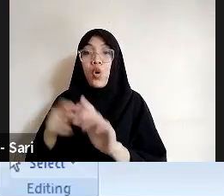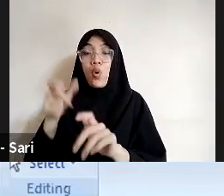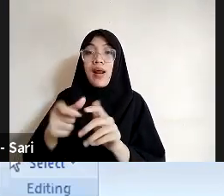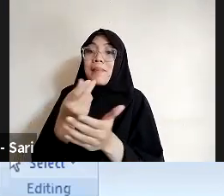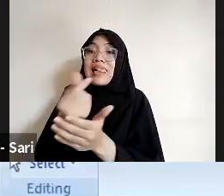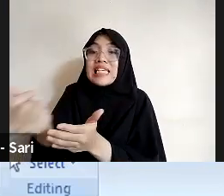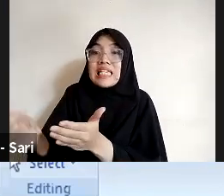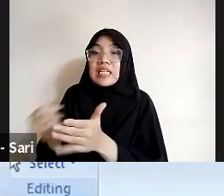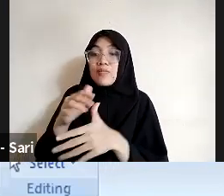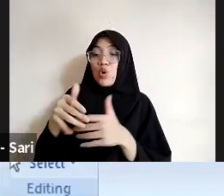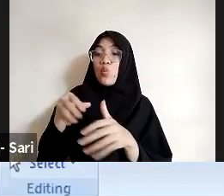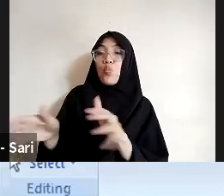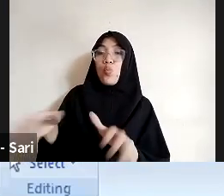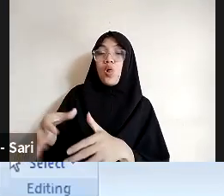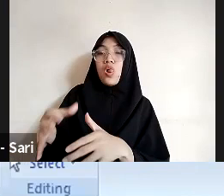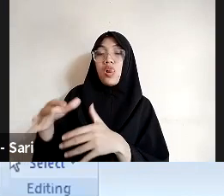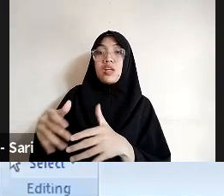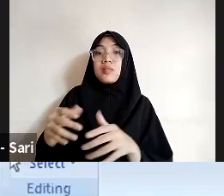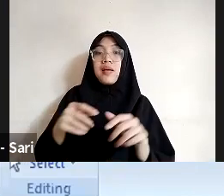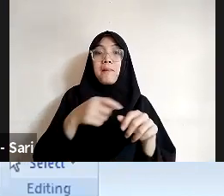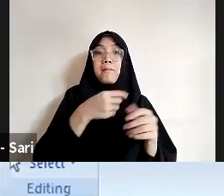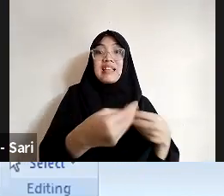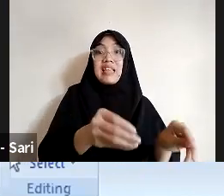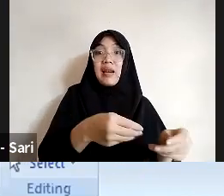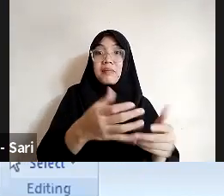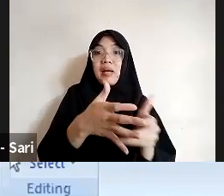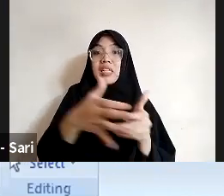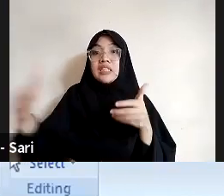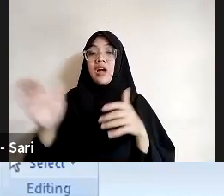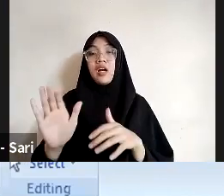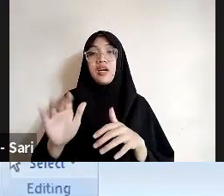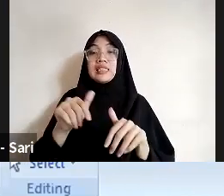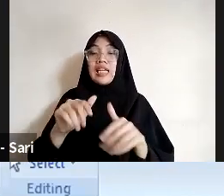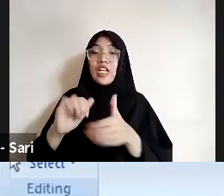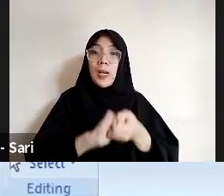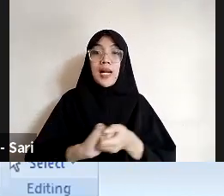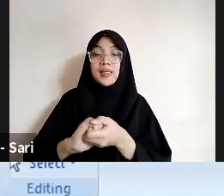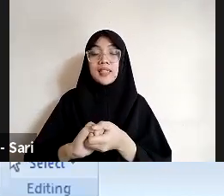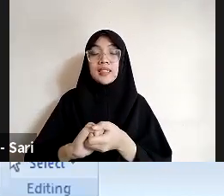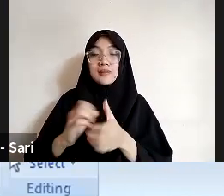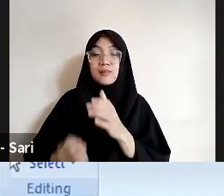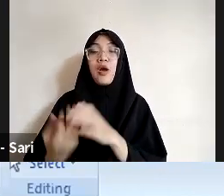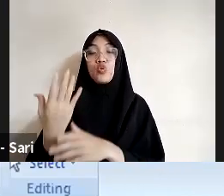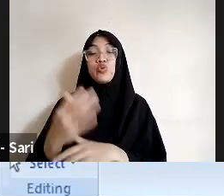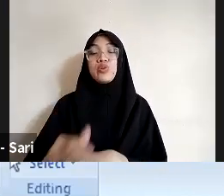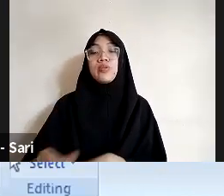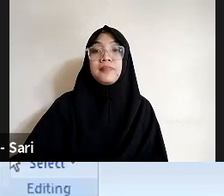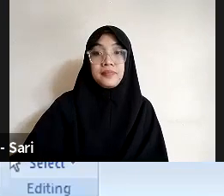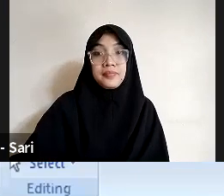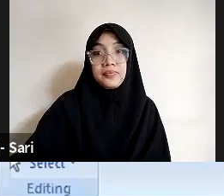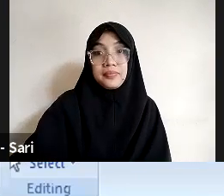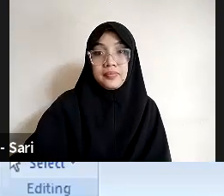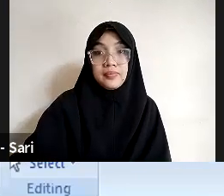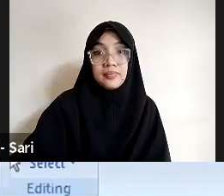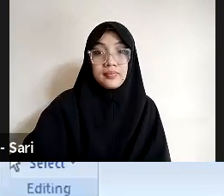tidak melalui rantai pasar yang panjang. Hari ini solidaritas itu mulai terbangun di situ. Cadangan pangan masyarakat itu berupaya diselesaikan